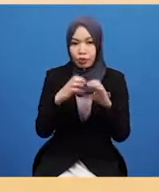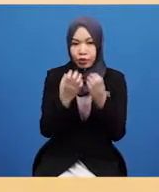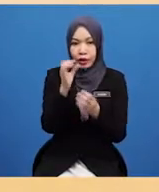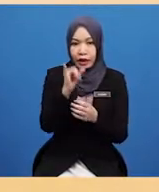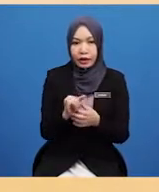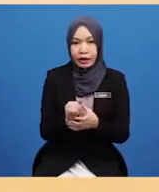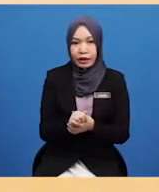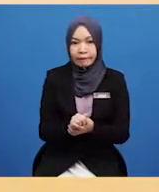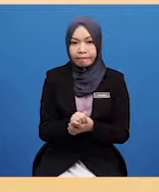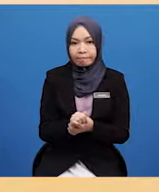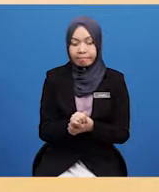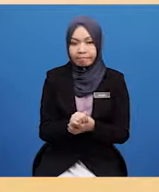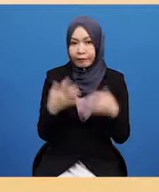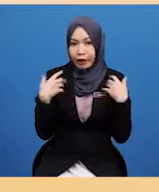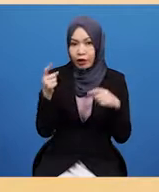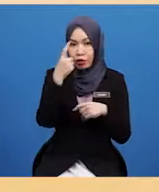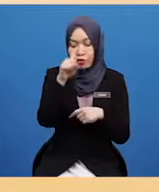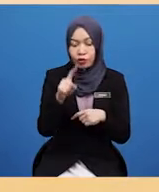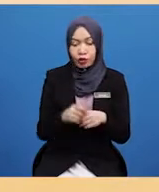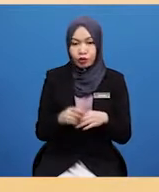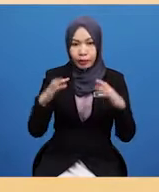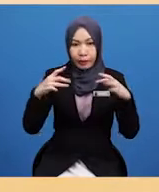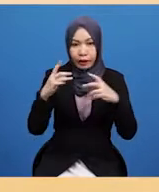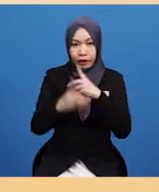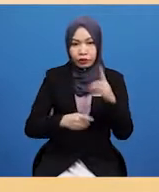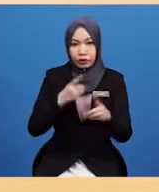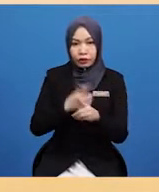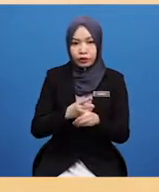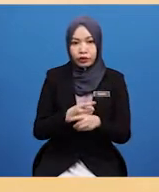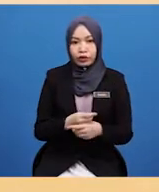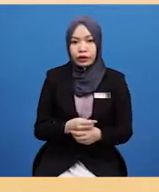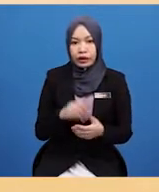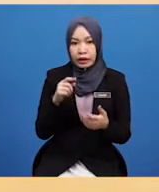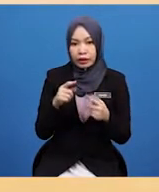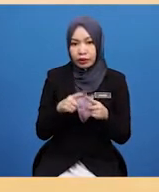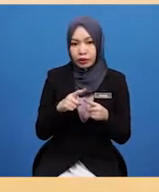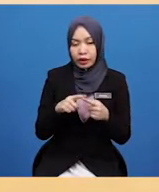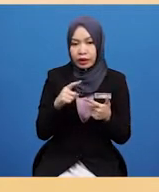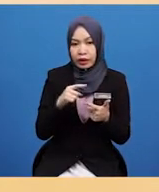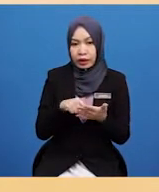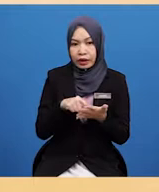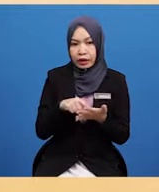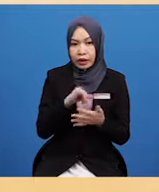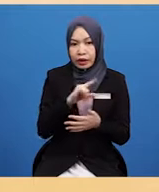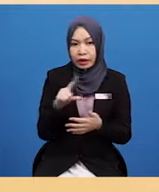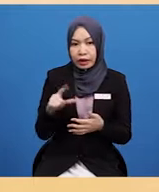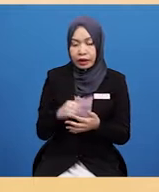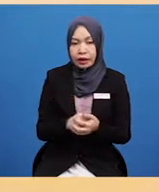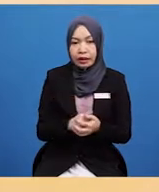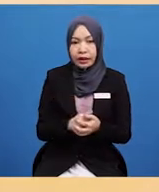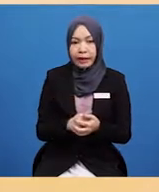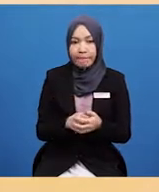Pakatan yang terlibat ialah kuasa tengah dan pakatan bertiga. Dan jawapan soalan B ialah